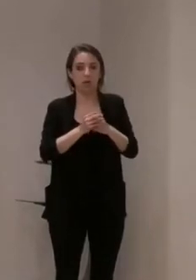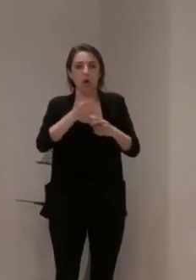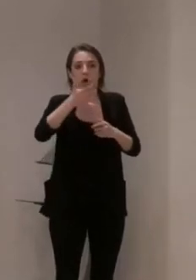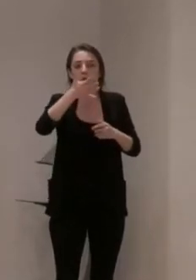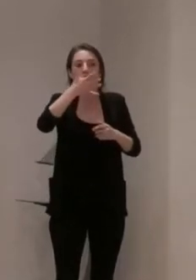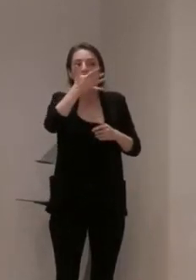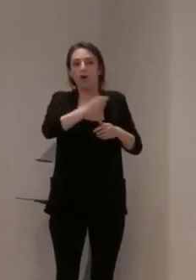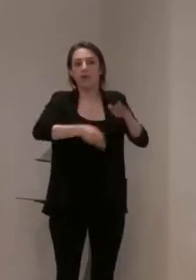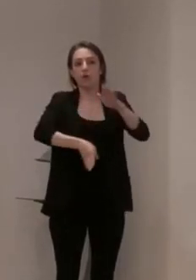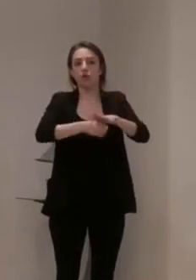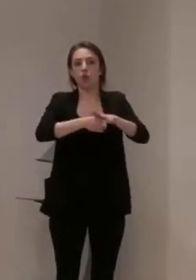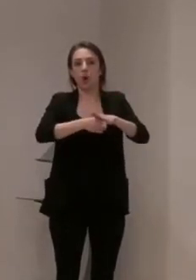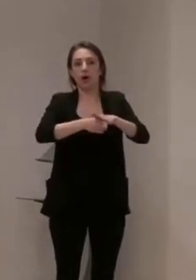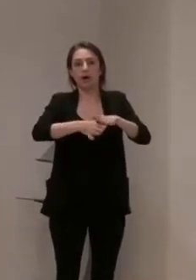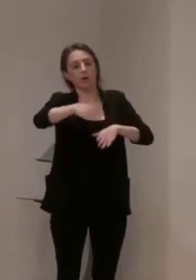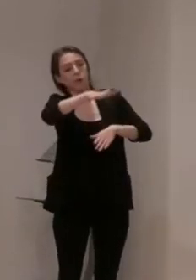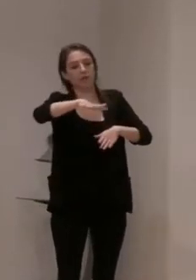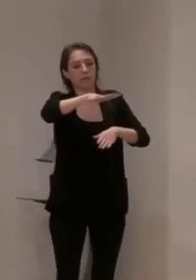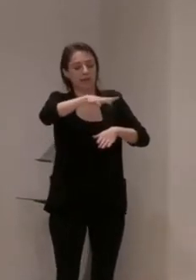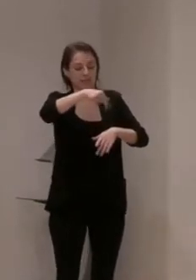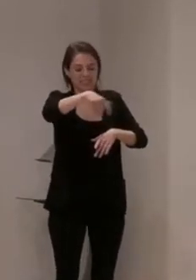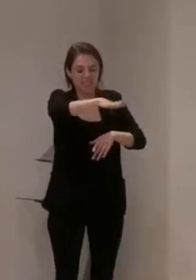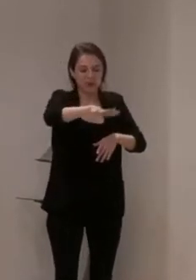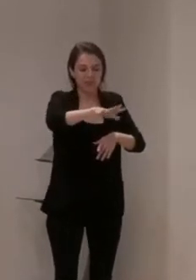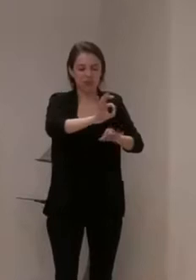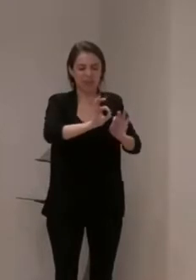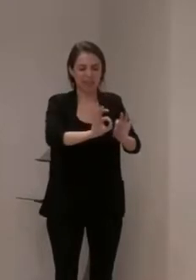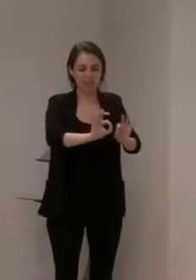els espais carregats